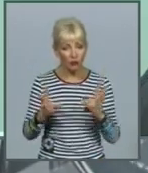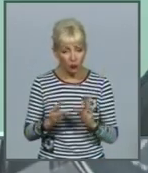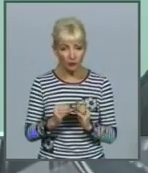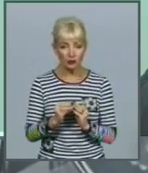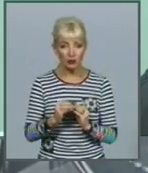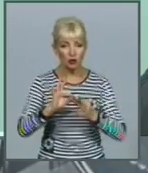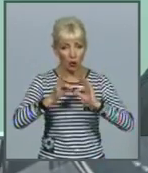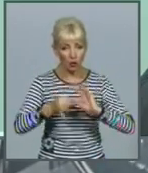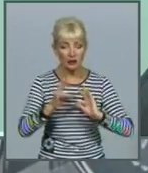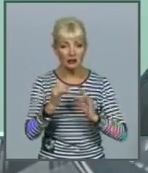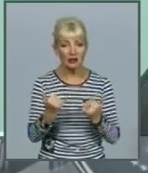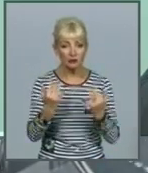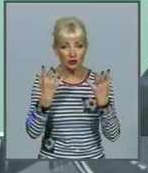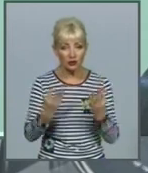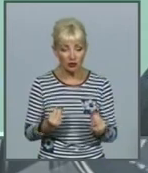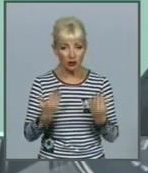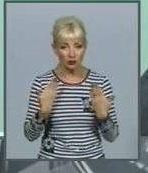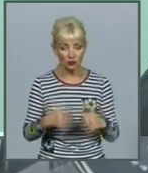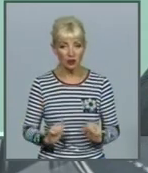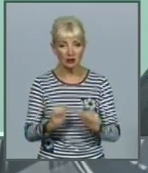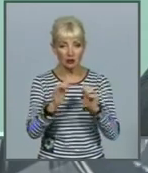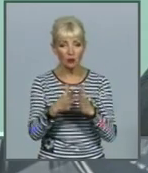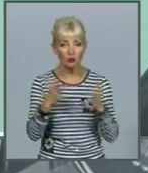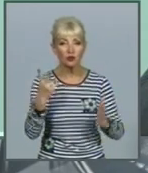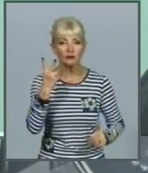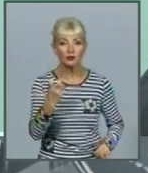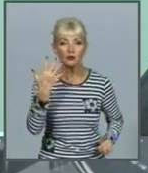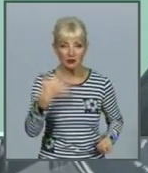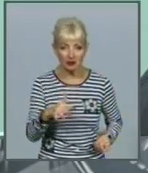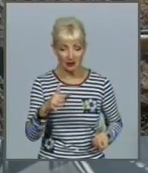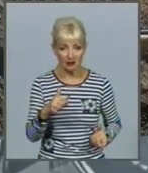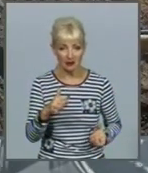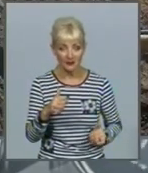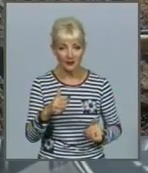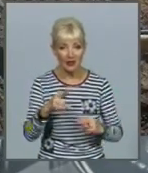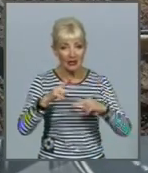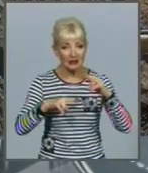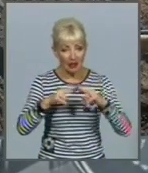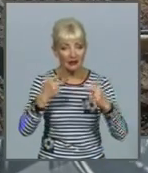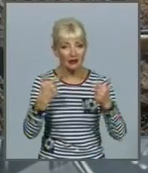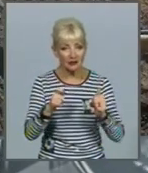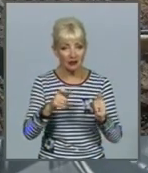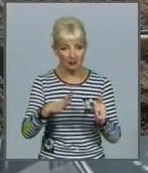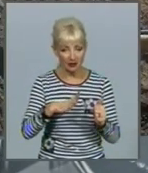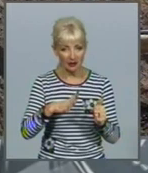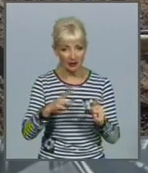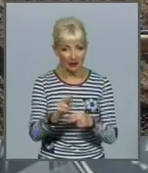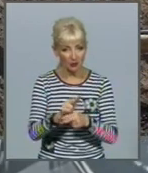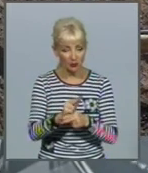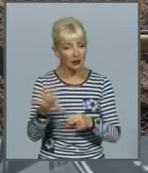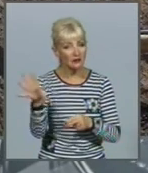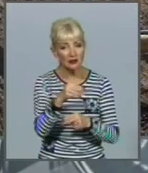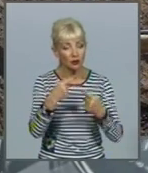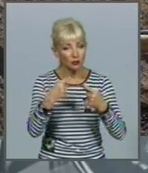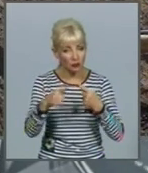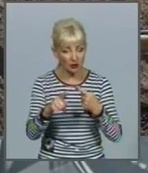сдано больше 250 объектов, на которых велись работы. Все остальные объекты, они находятся в работе,